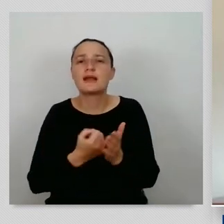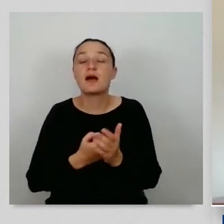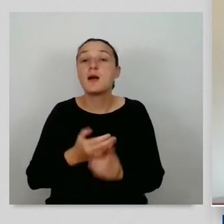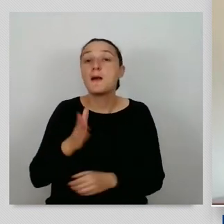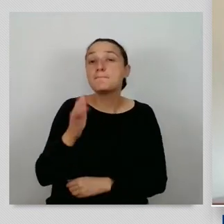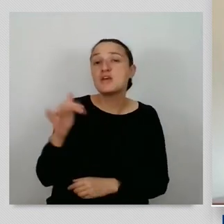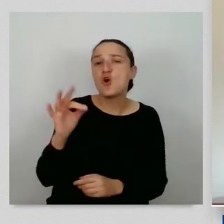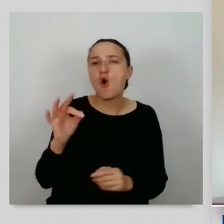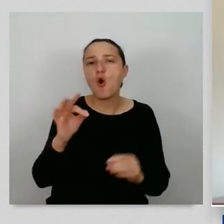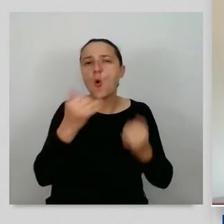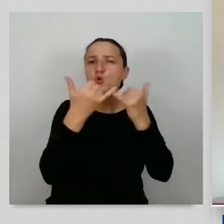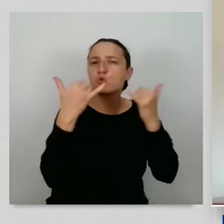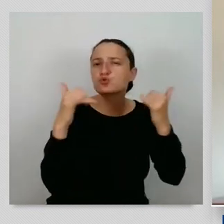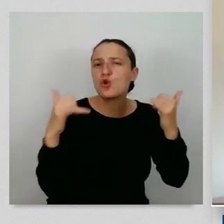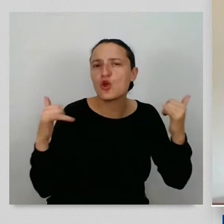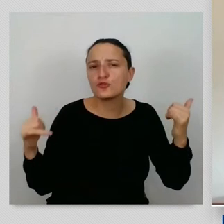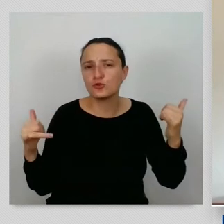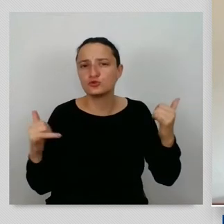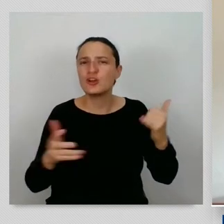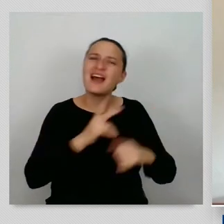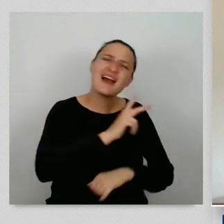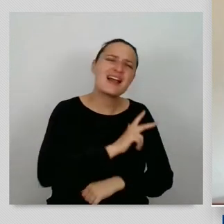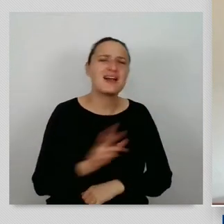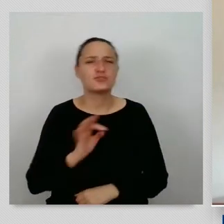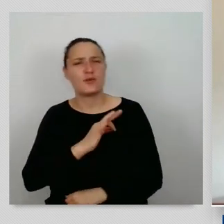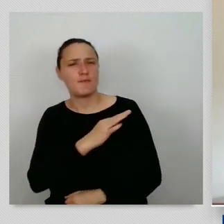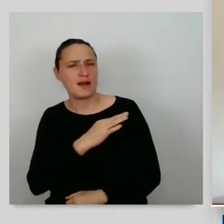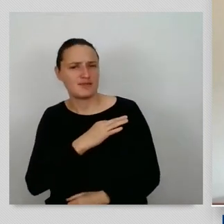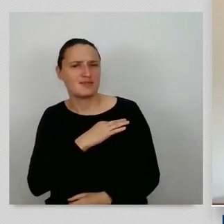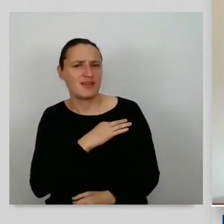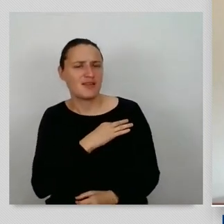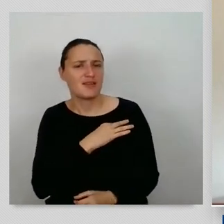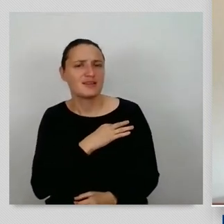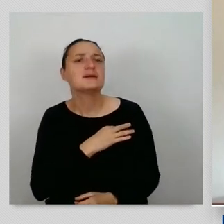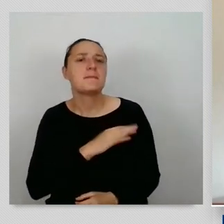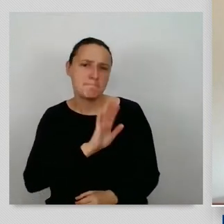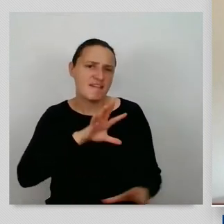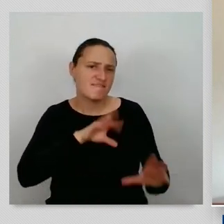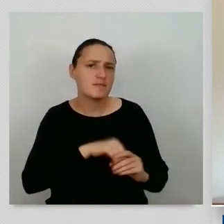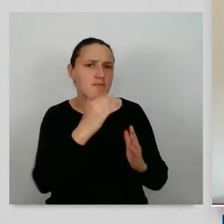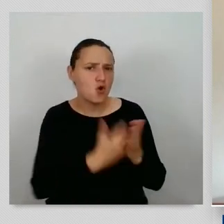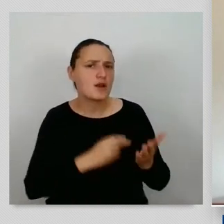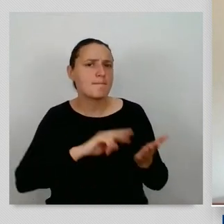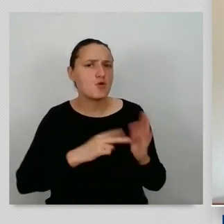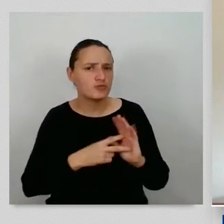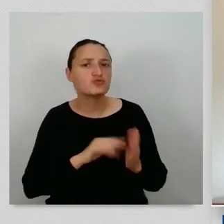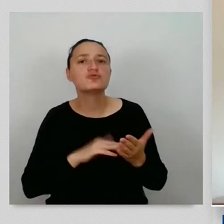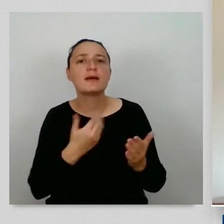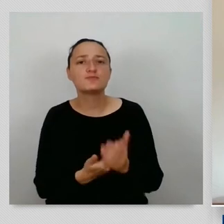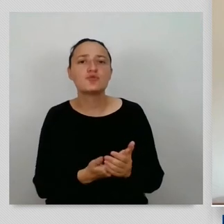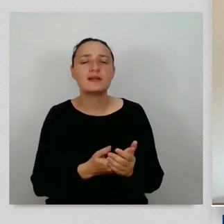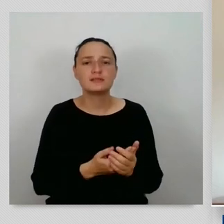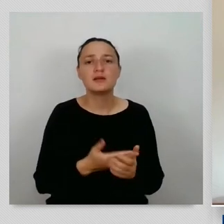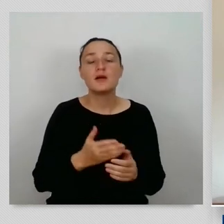bioróżnorodność, dlatego że wszystkie partie polityczne, o ile wiem, miały w swoich programach politycznych na przykład dbałość o